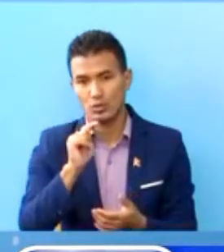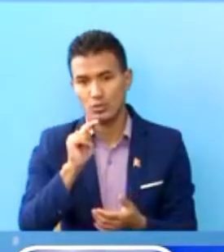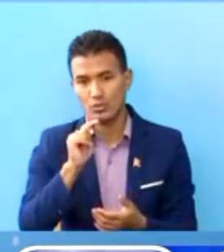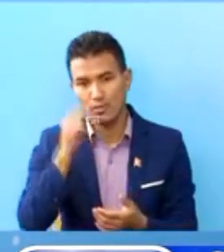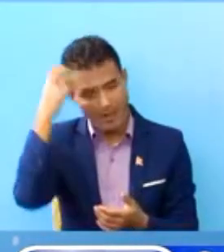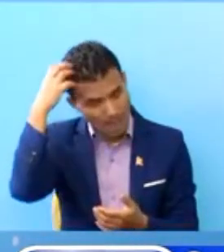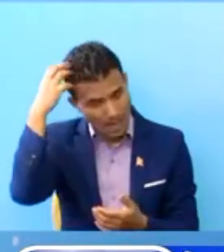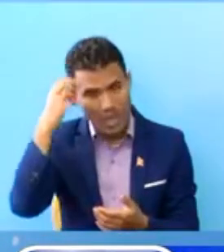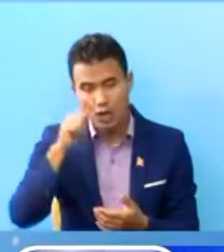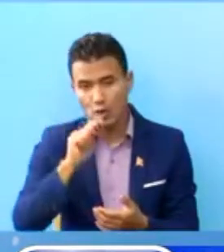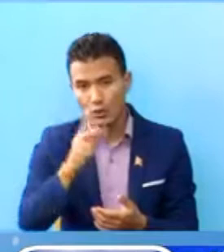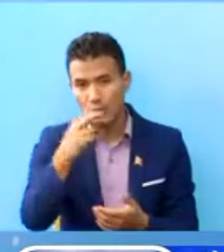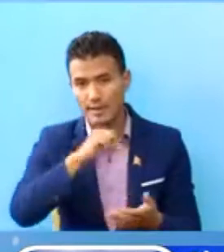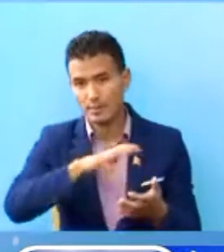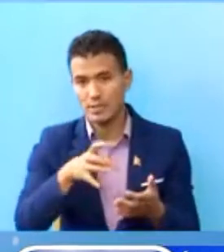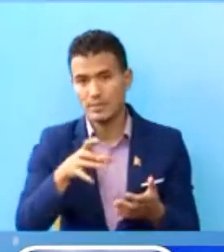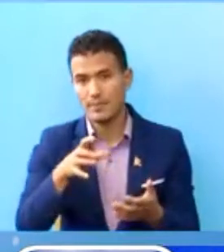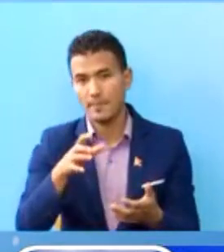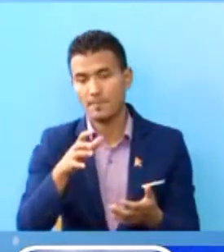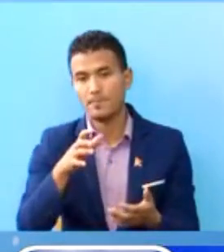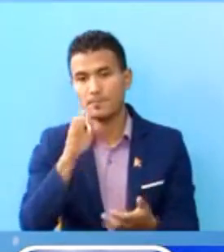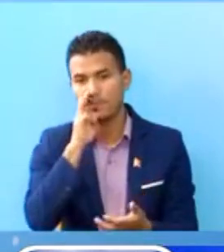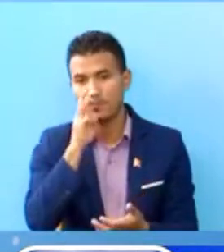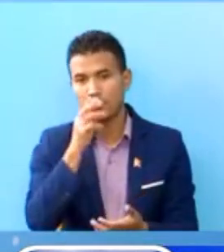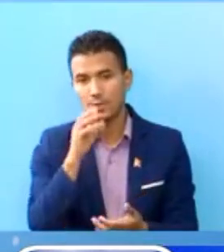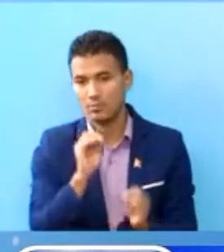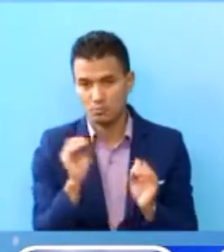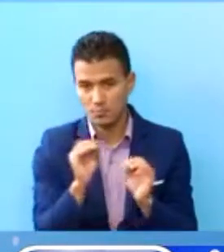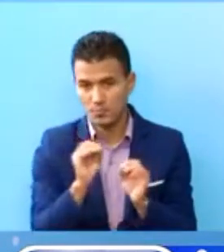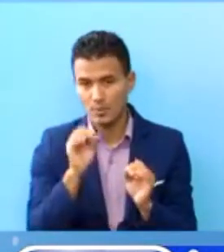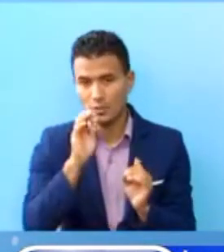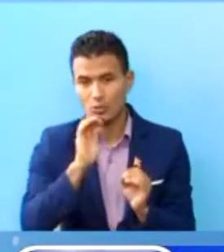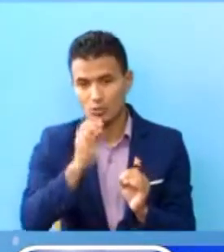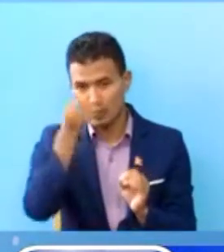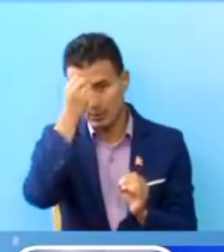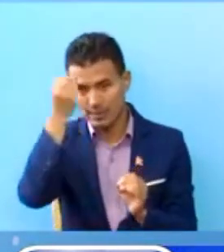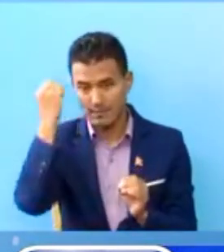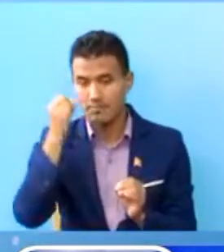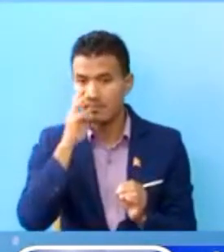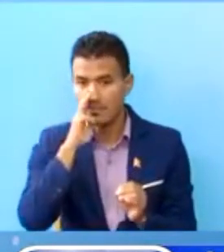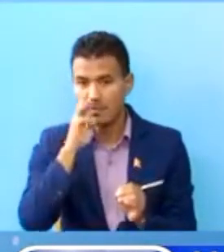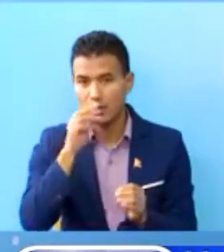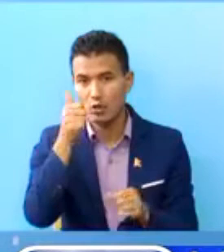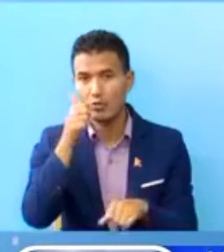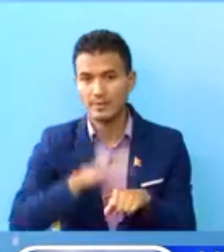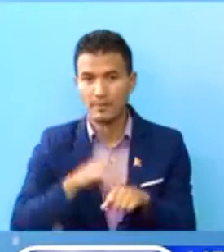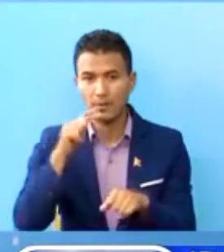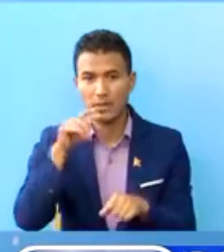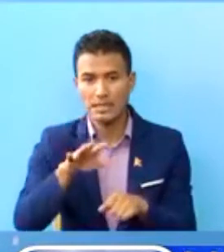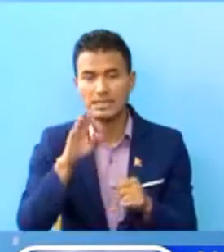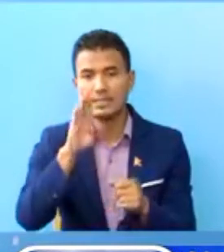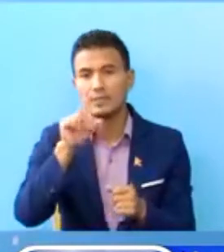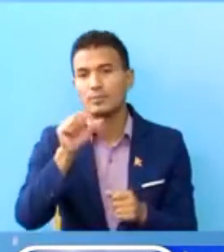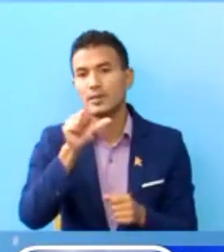प्रदेश पाँचमा पाल्पा, कर्णाली प्रदेशमा छैन र सुदूरपश्चिम प्रदेशमा अछाम, कैलाली र